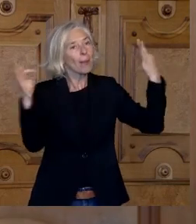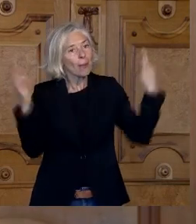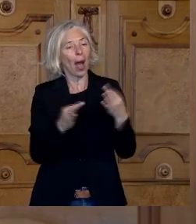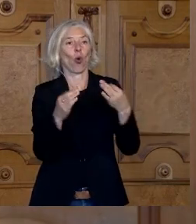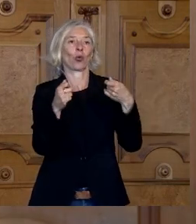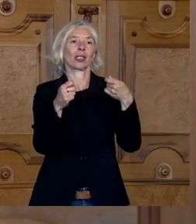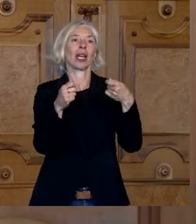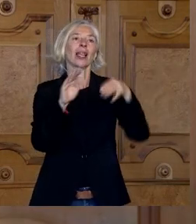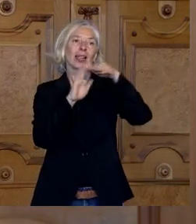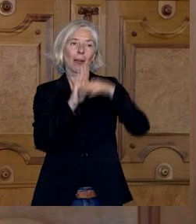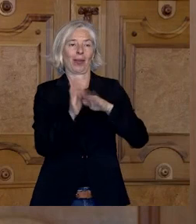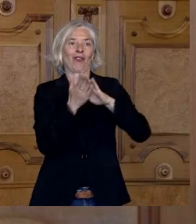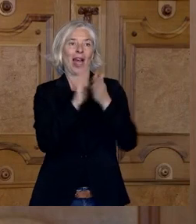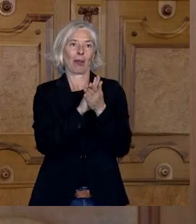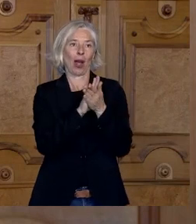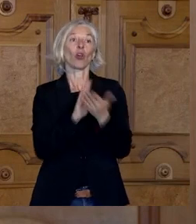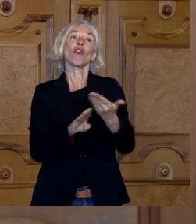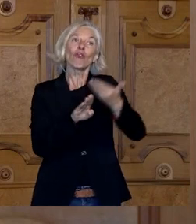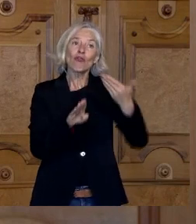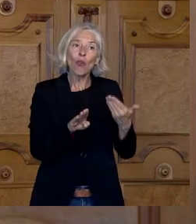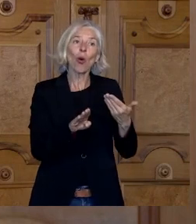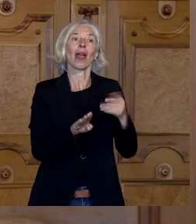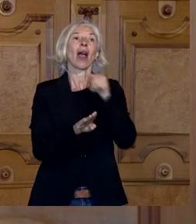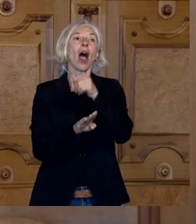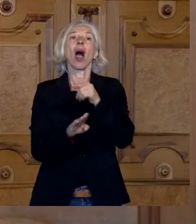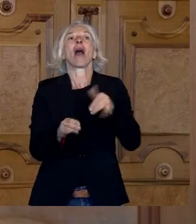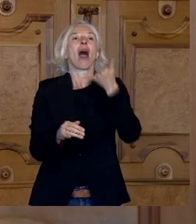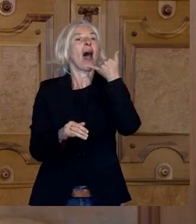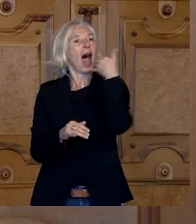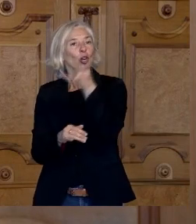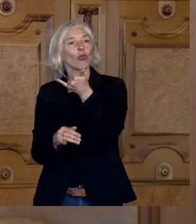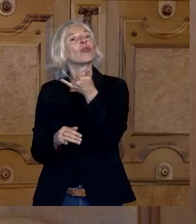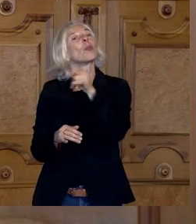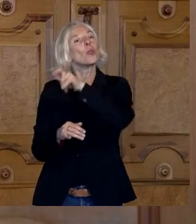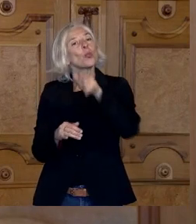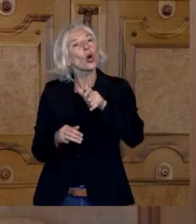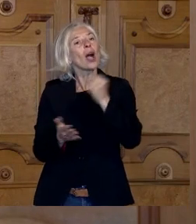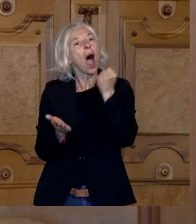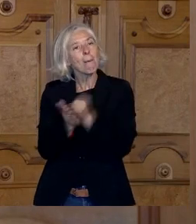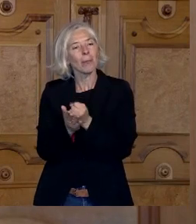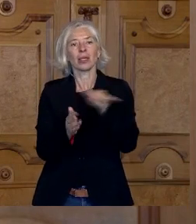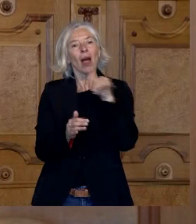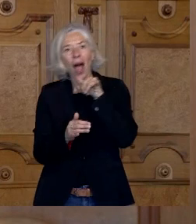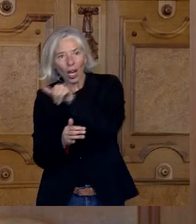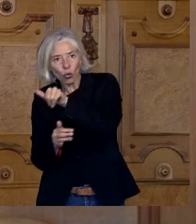Stadt Augsburg entweder übers Internet oder über die Telefonnummer beim Bürgeramt 324 viermal die 9 Kontakt aufnehmen und sich einen Termin geben